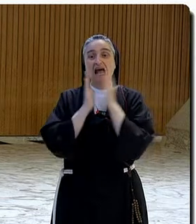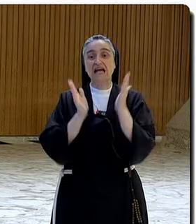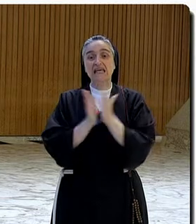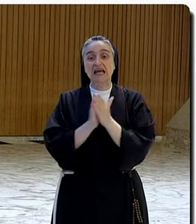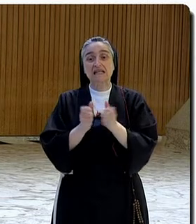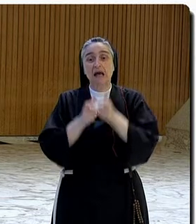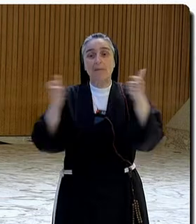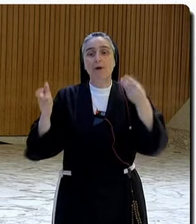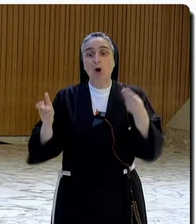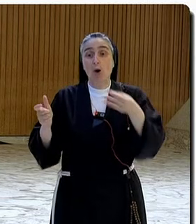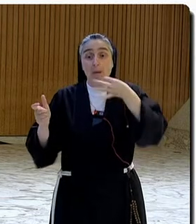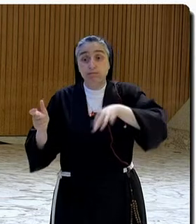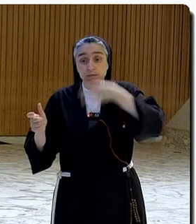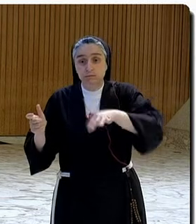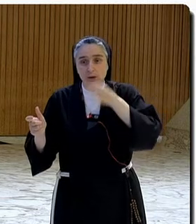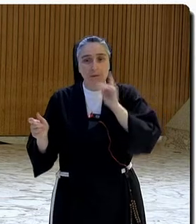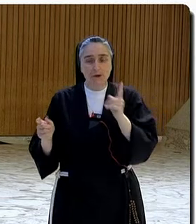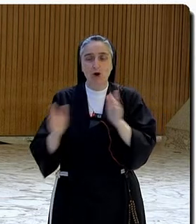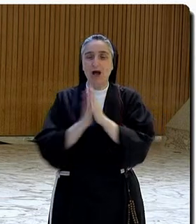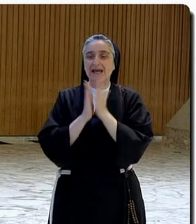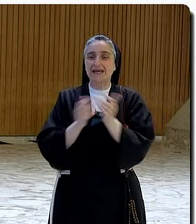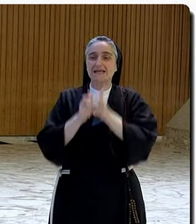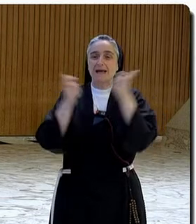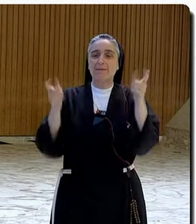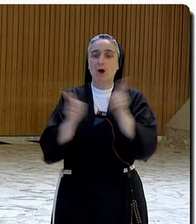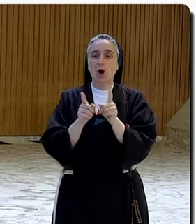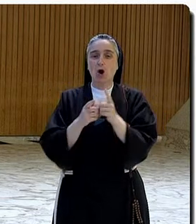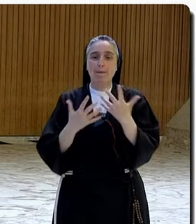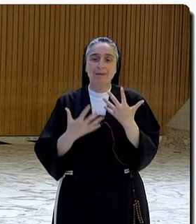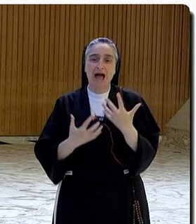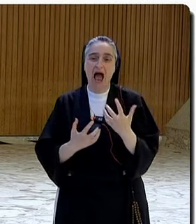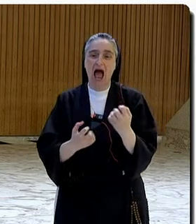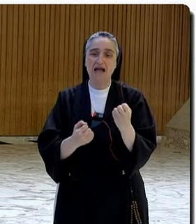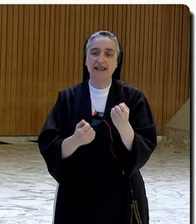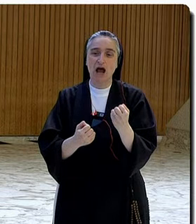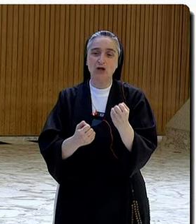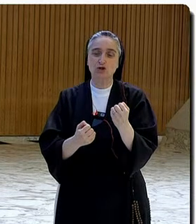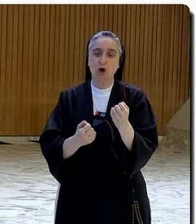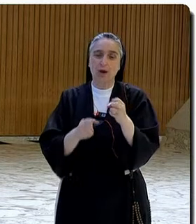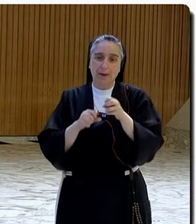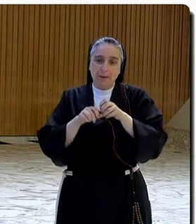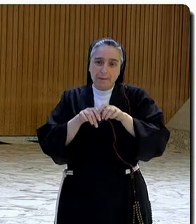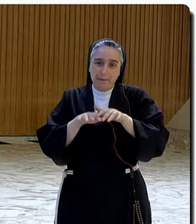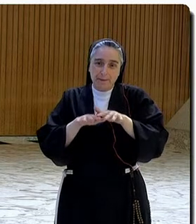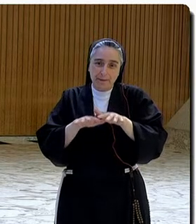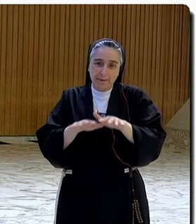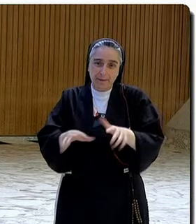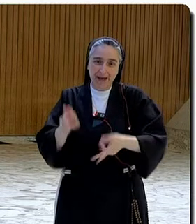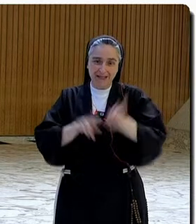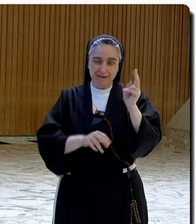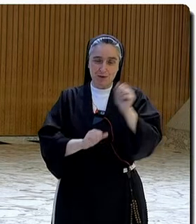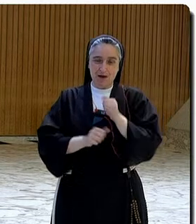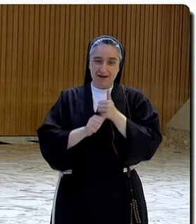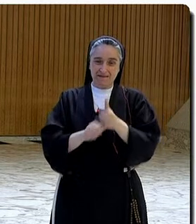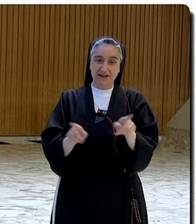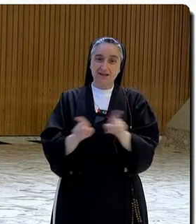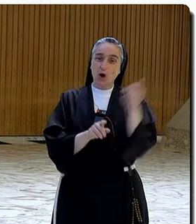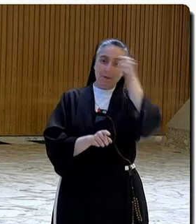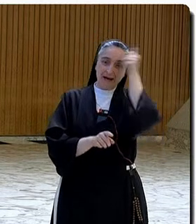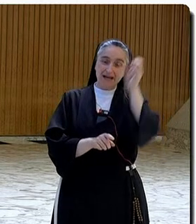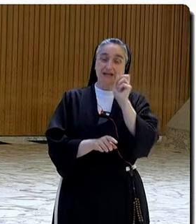fa proselitismo, essa si sviluppa piuttosto per attrazione, come Cristo attira tutti a